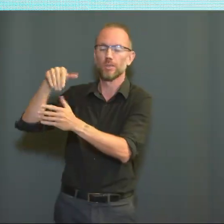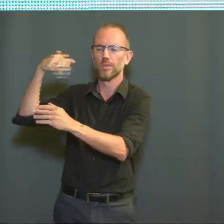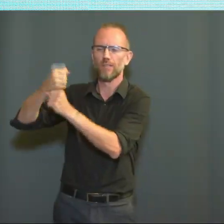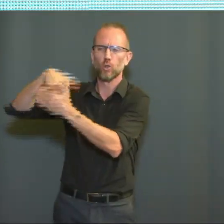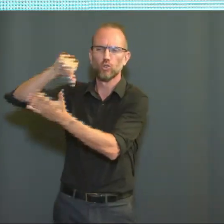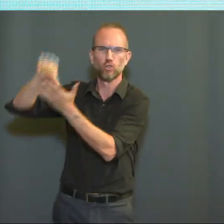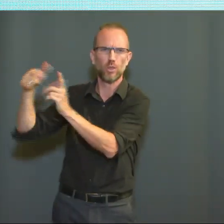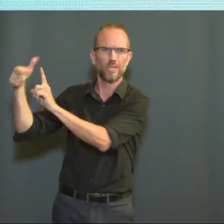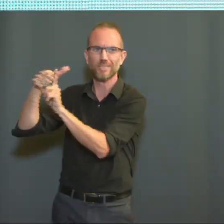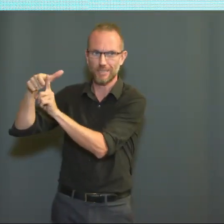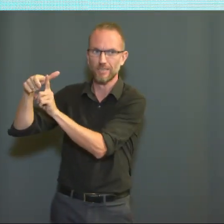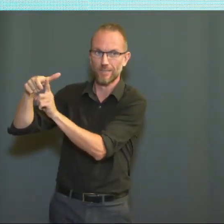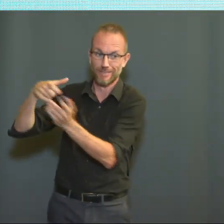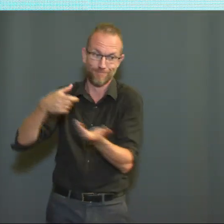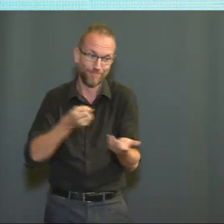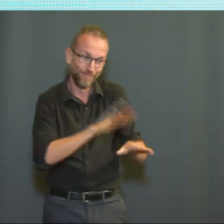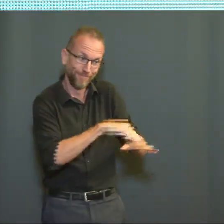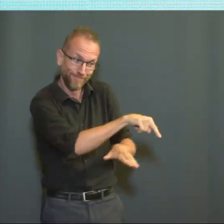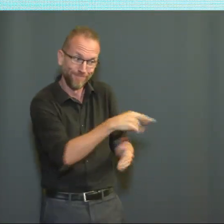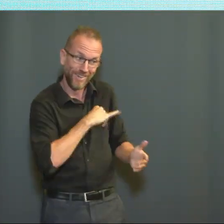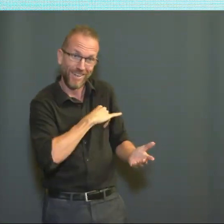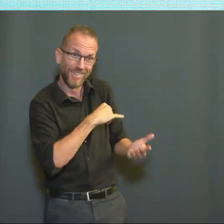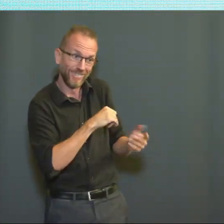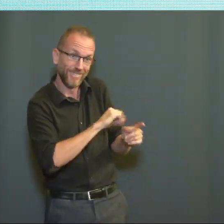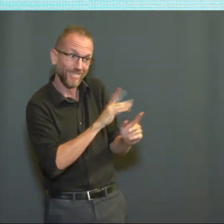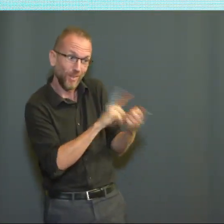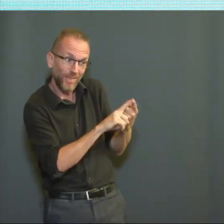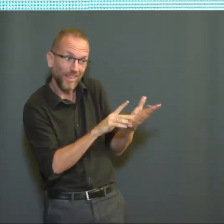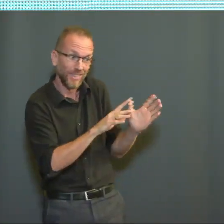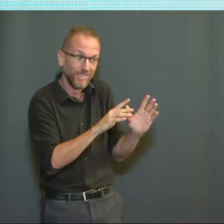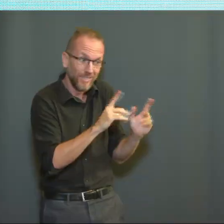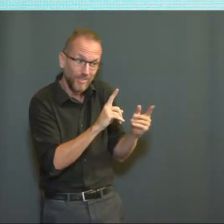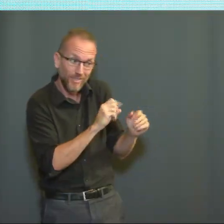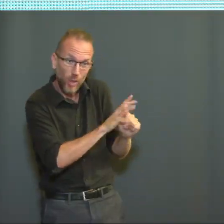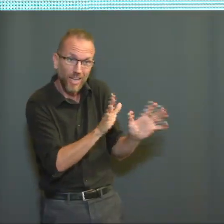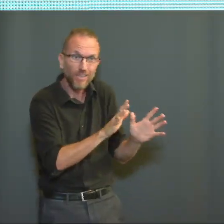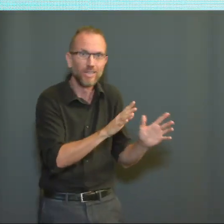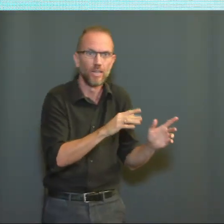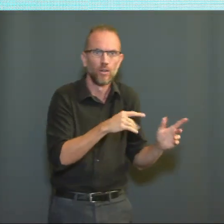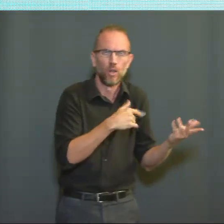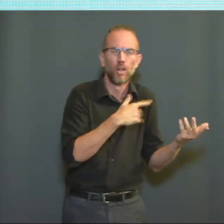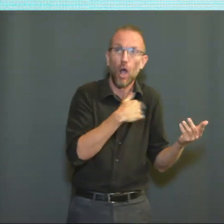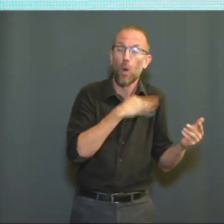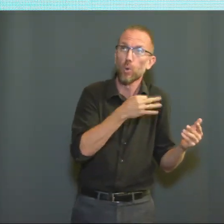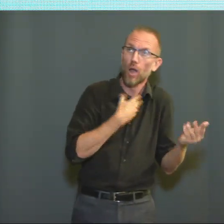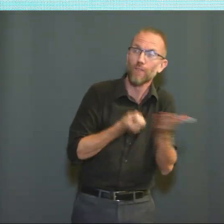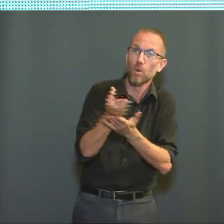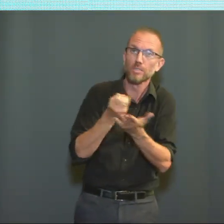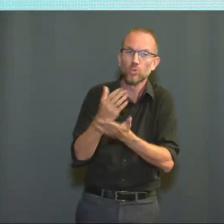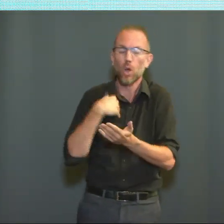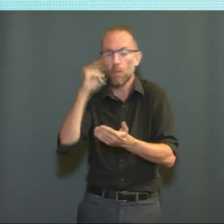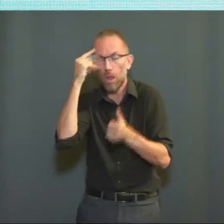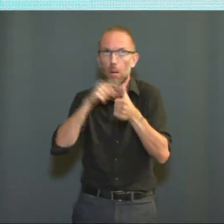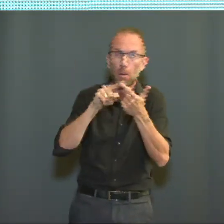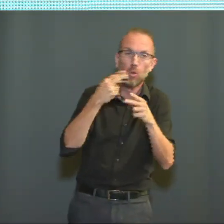pour connaître vos proches, vous ne pouvez que lui transmettre les contacts que vous connaissez et dont vous vous